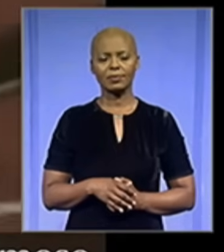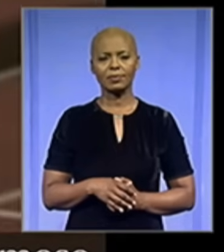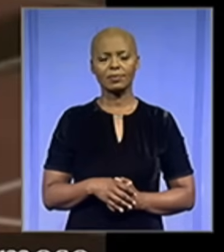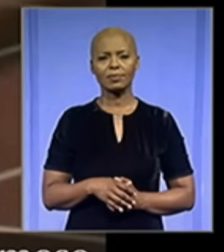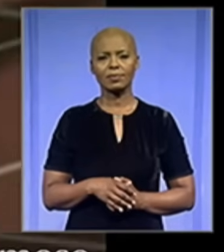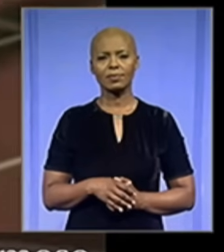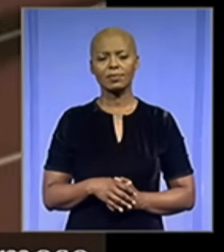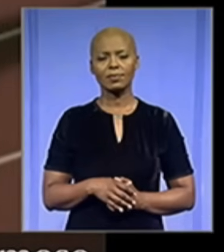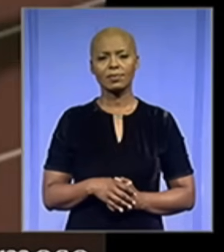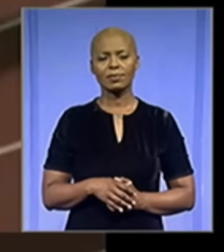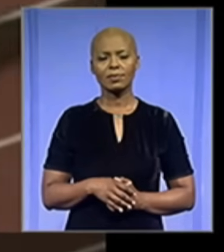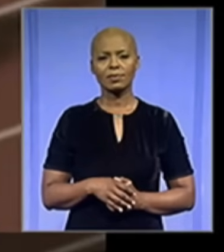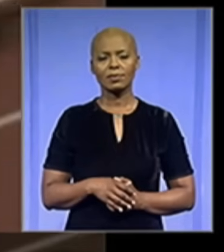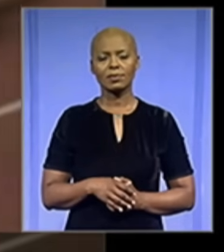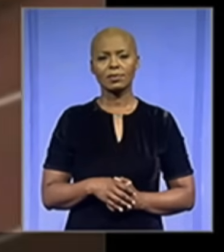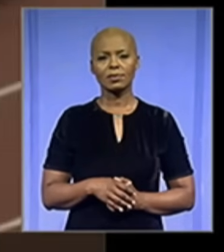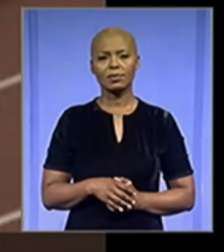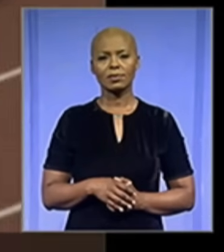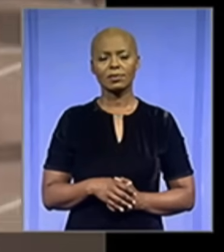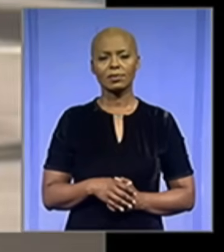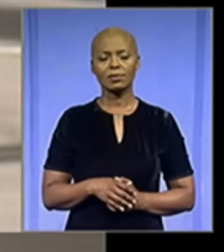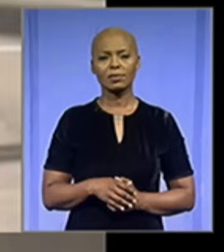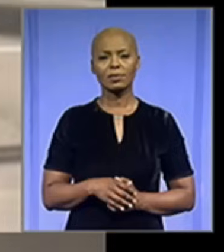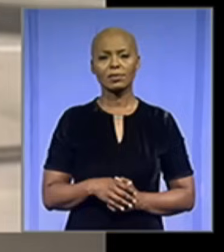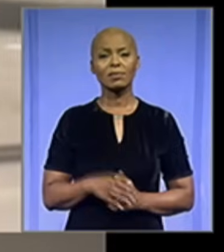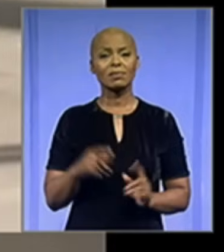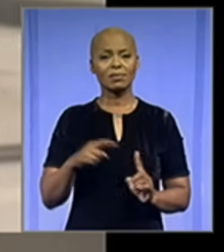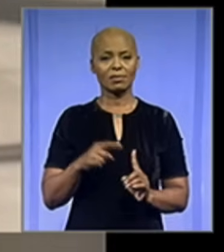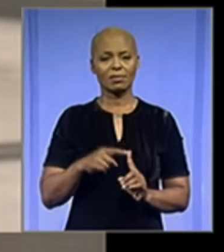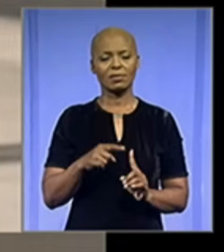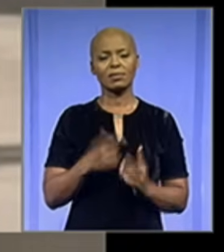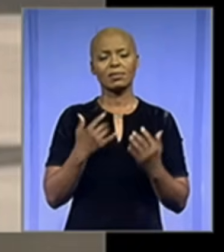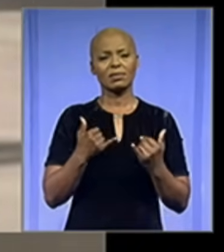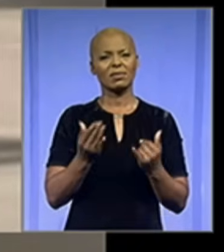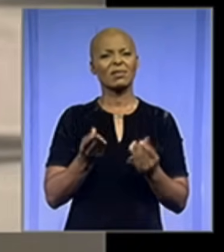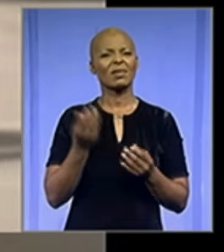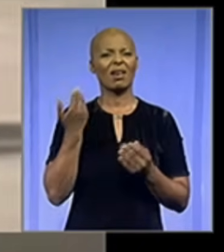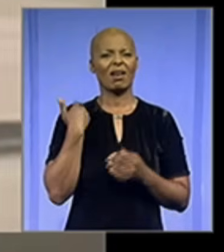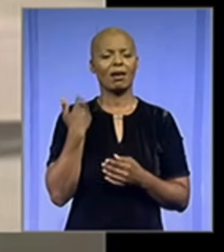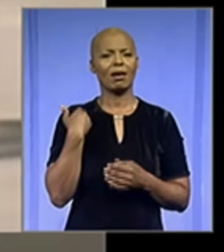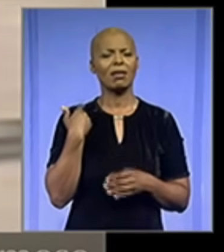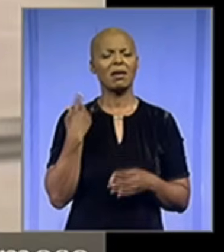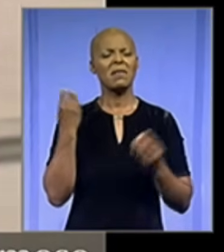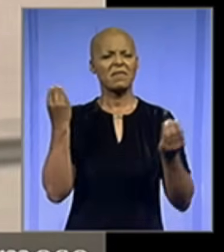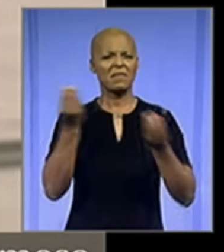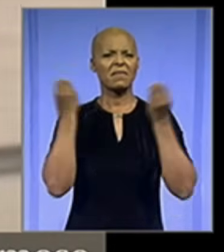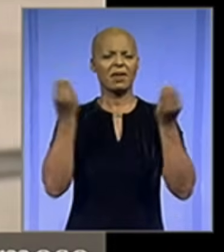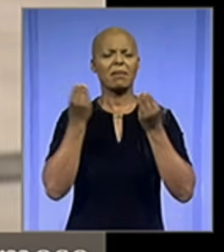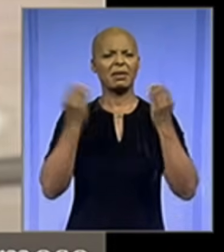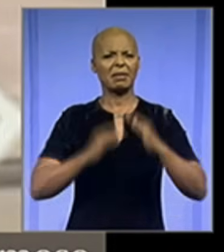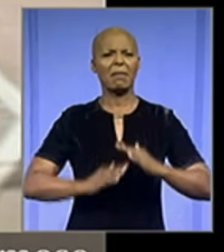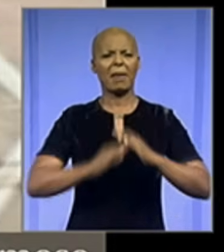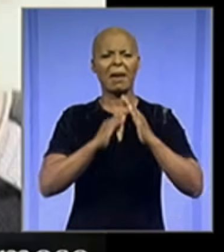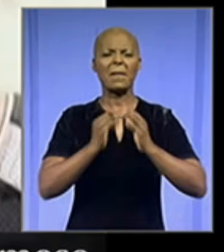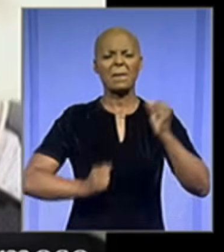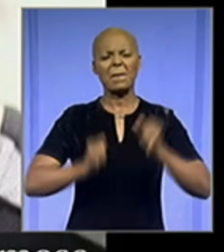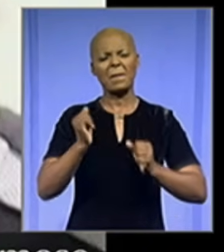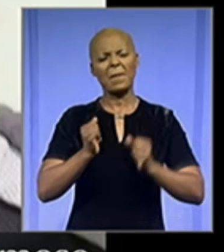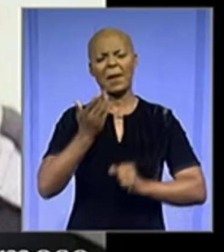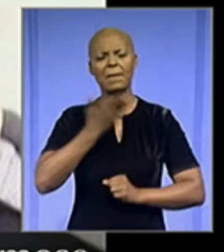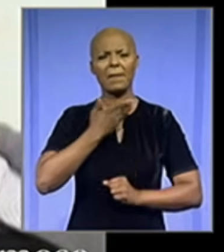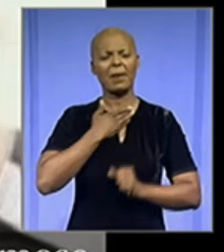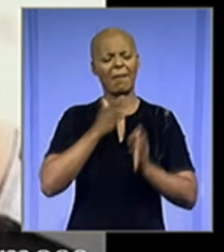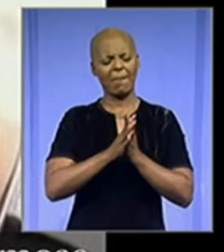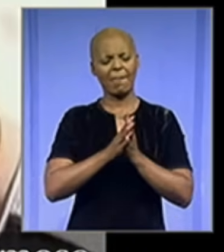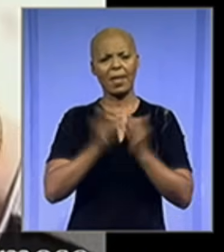Oscar Pistorius o ntse ramabelo wa ntlha yo a senang maoto go bona sekgele sa gauta. Ramabelo yono o na fifalelwa morago ga